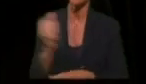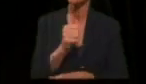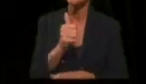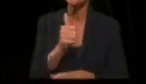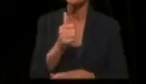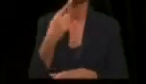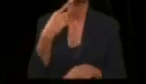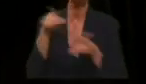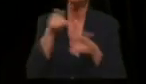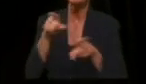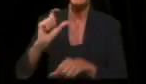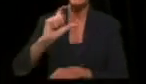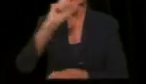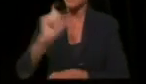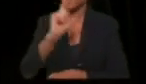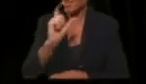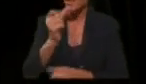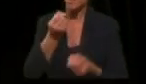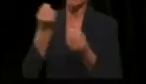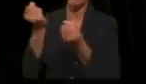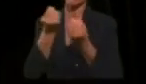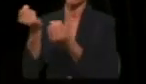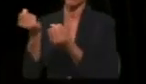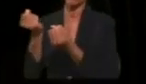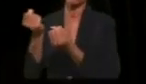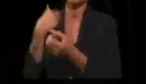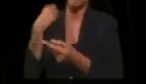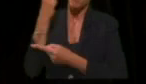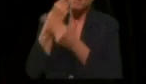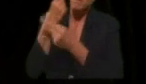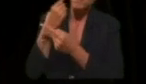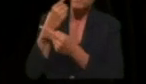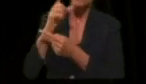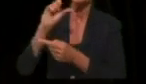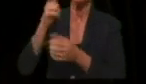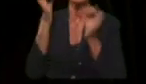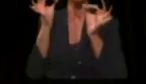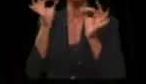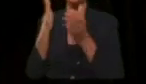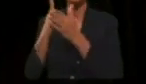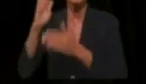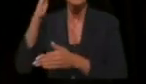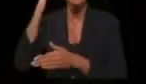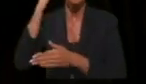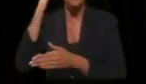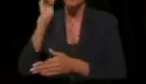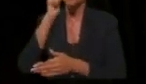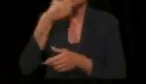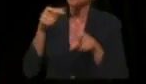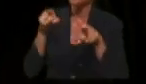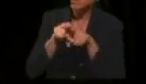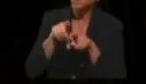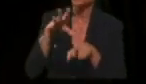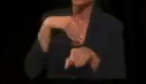jest cyfryzacja transportu. Liczymy na to, że inspiracje, które się dzisiaj, jutro pojawią podczas